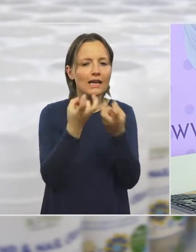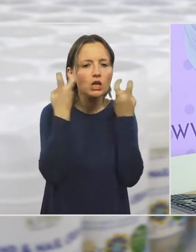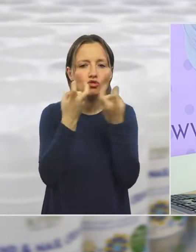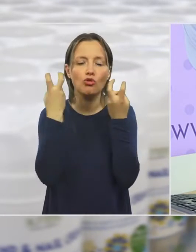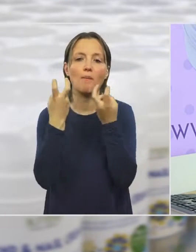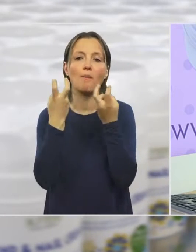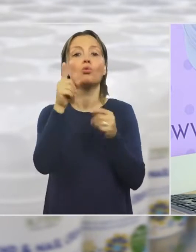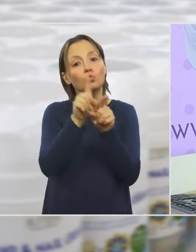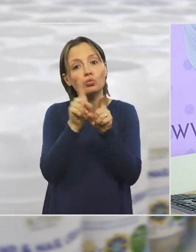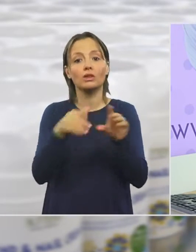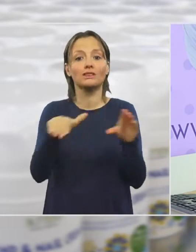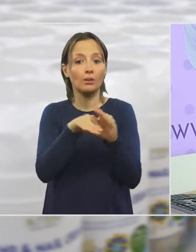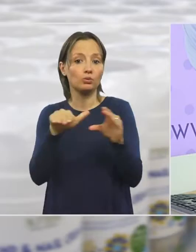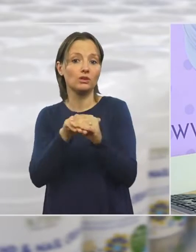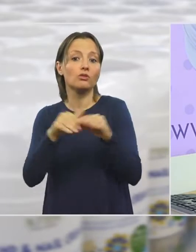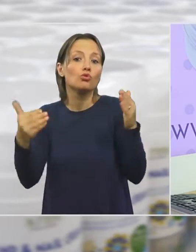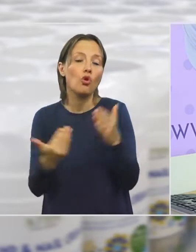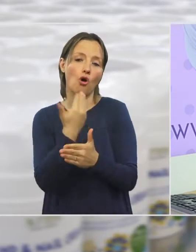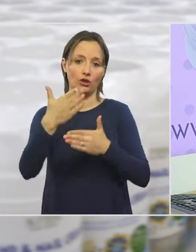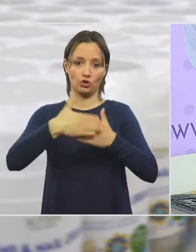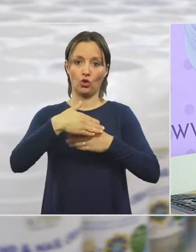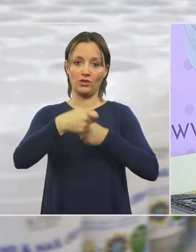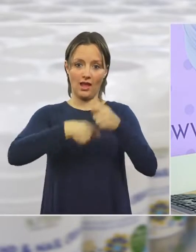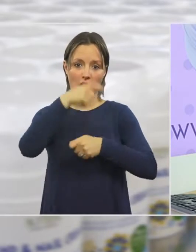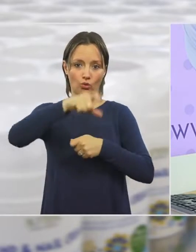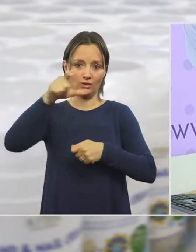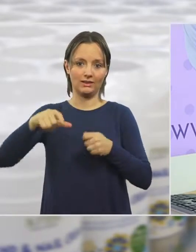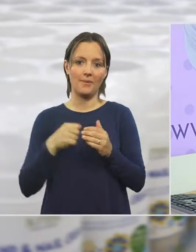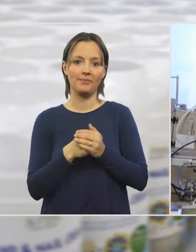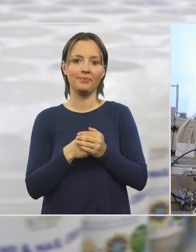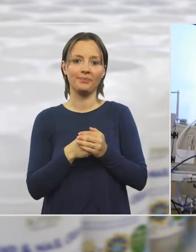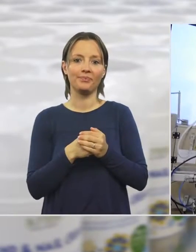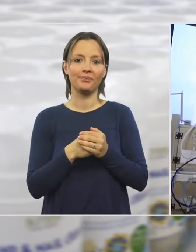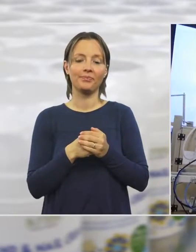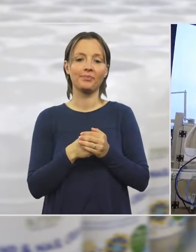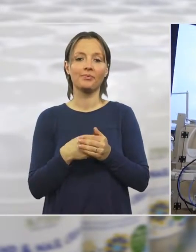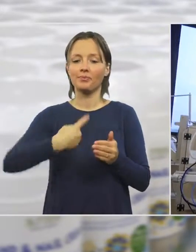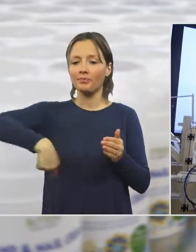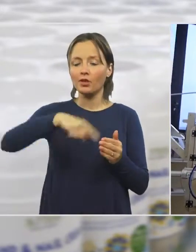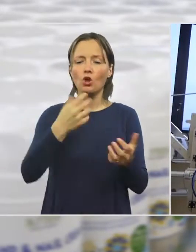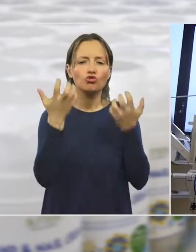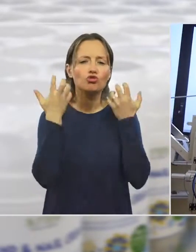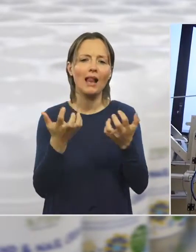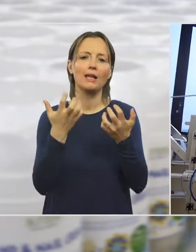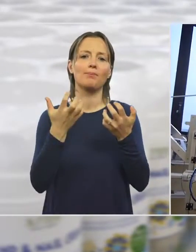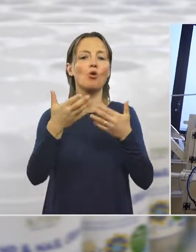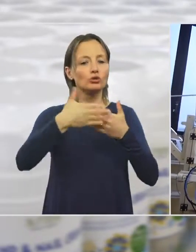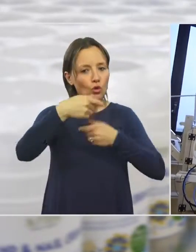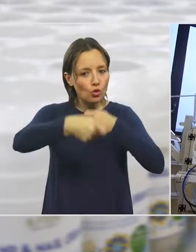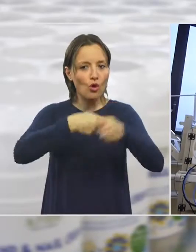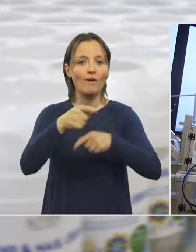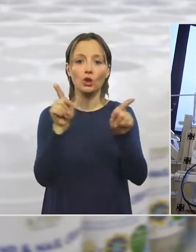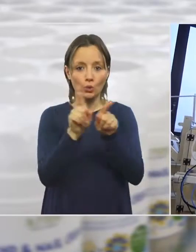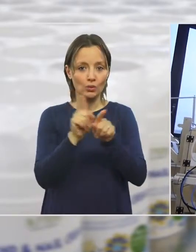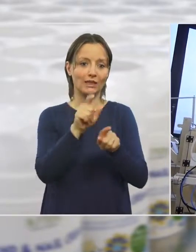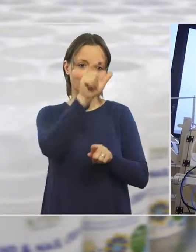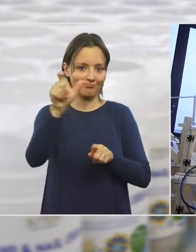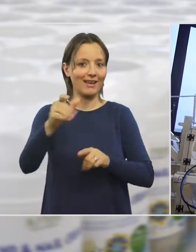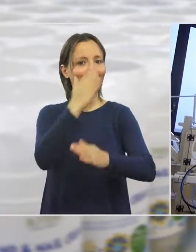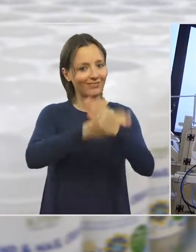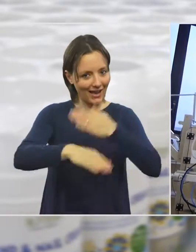v iskanje in zaposlovanje novih sodelavcev. Izredno si želimo sodelovanja z